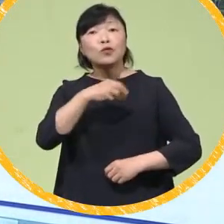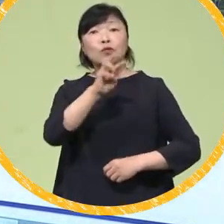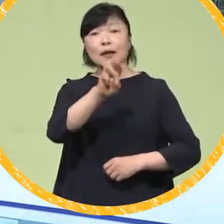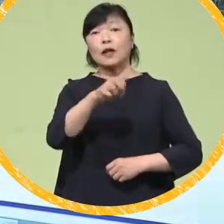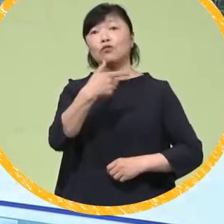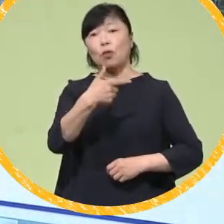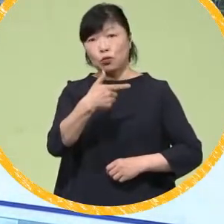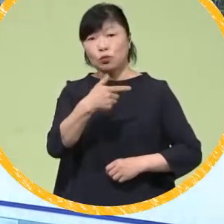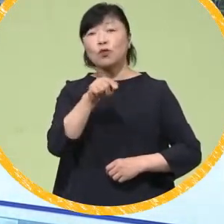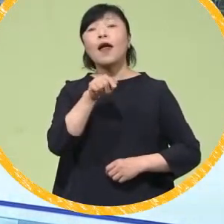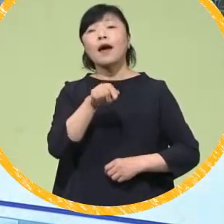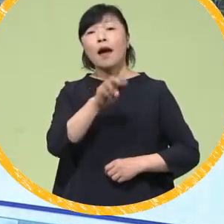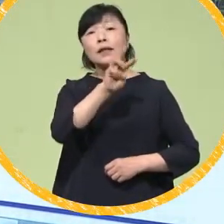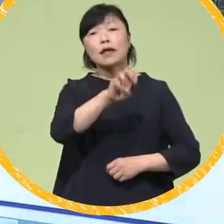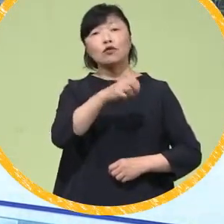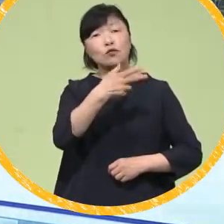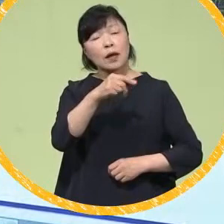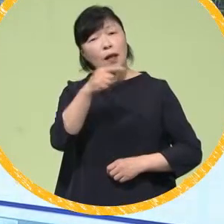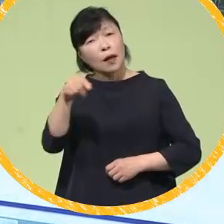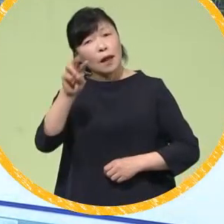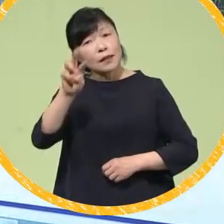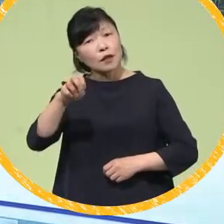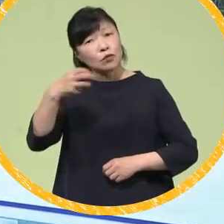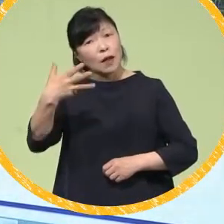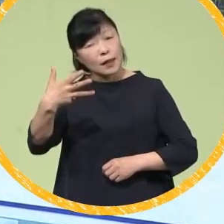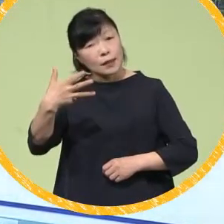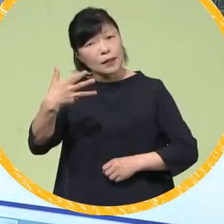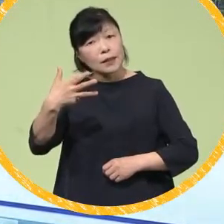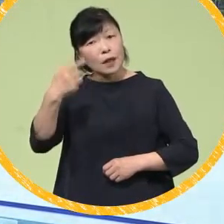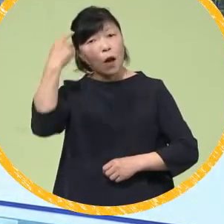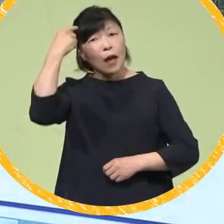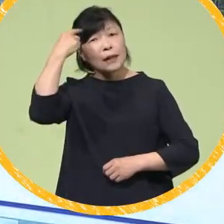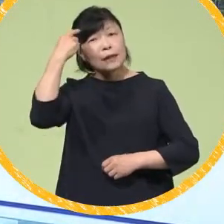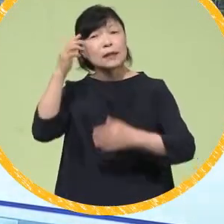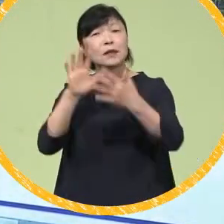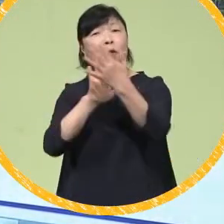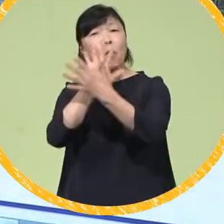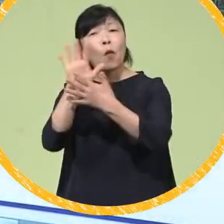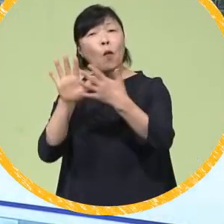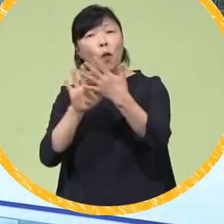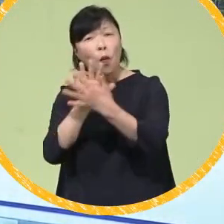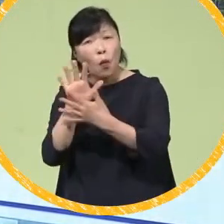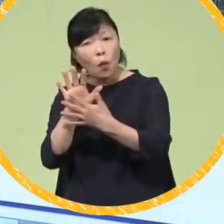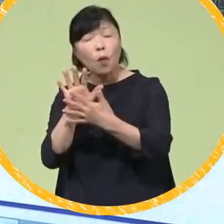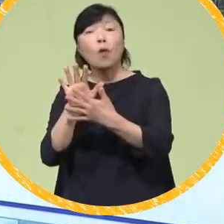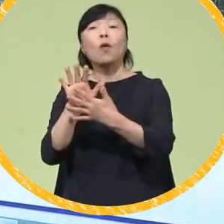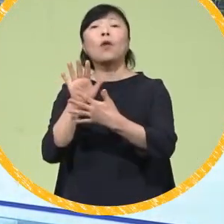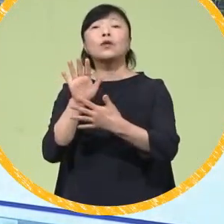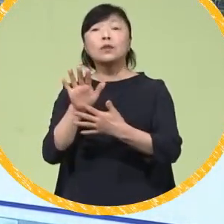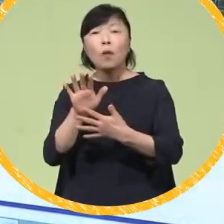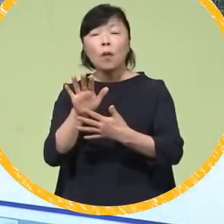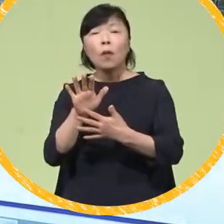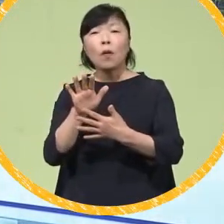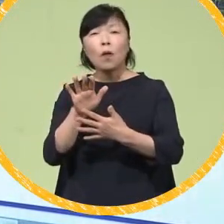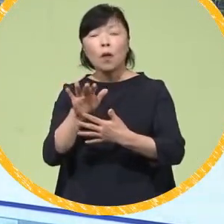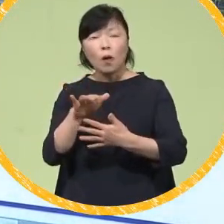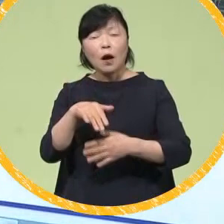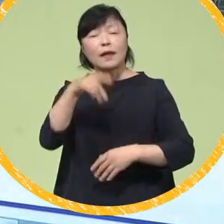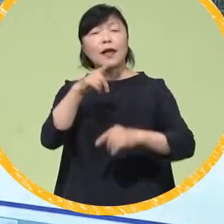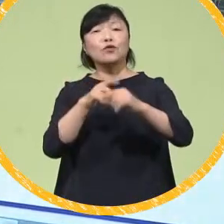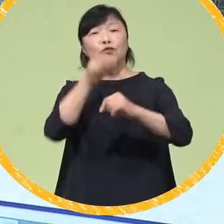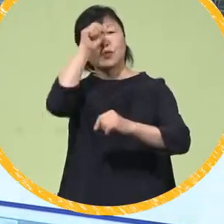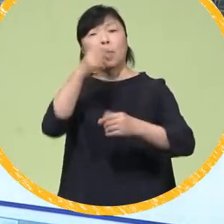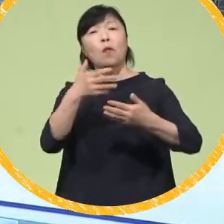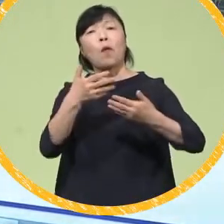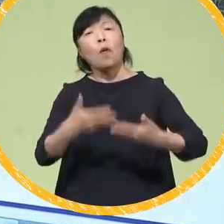36度ですね、はい、それが7度80度近くぐらいになってくるとちょっと意識も朦朧としてきちゃう、まあ、そういうふうなのだとちょっと熱中症も重症度が